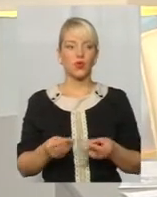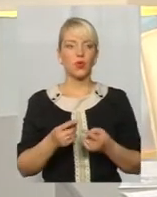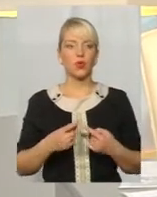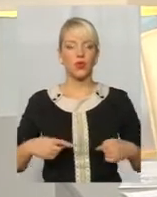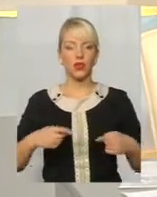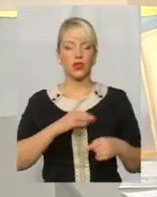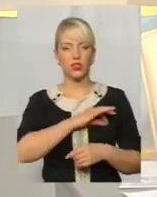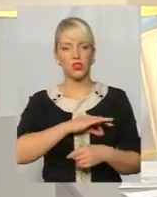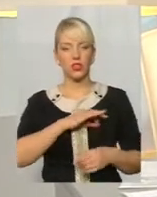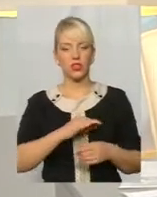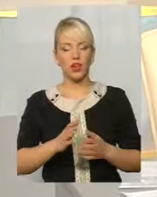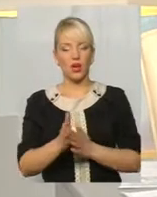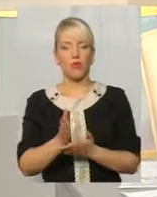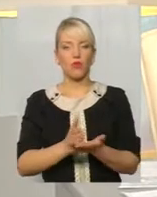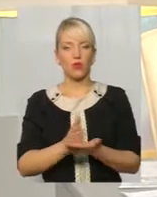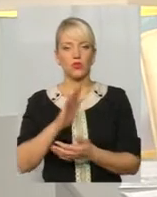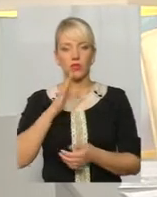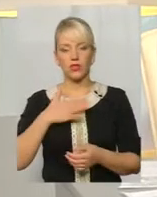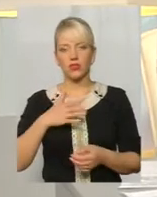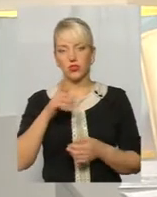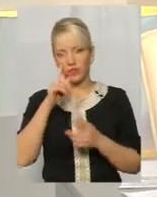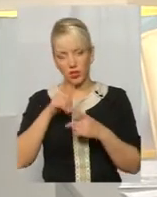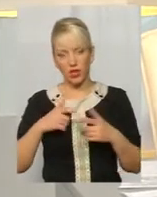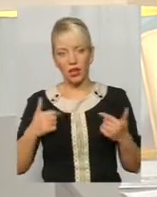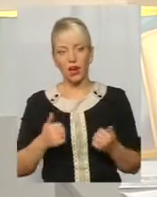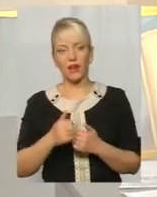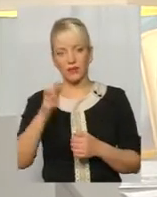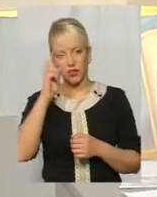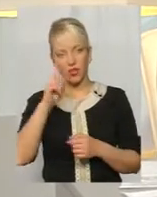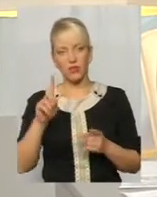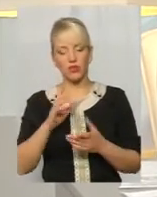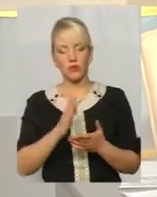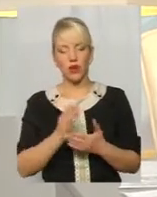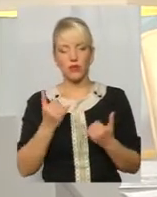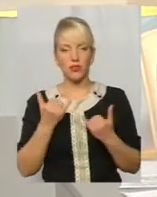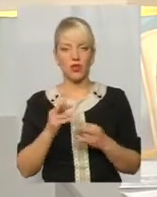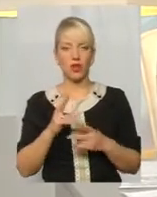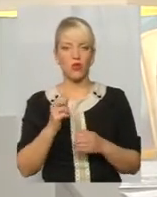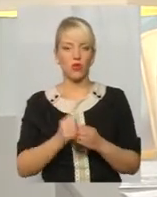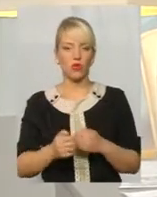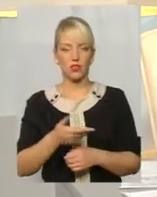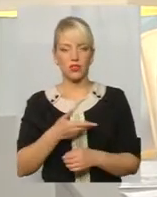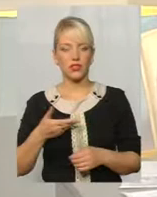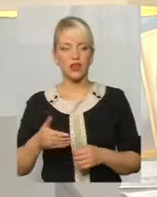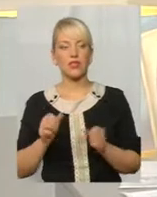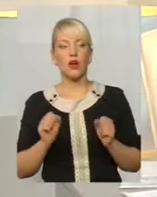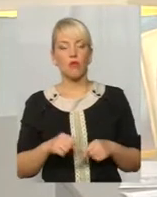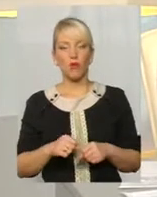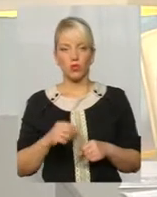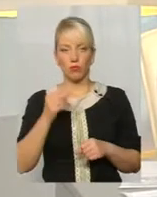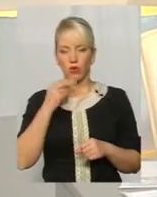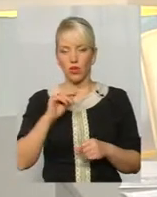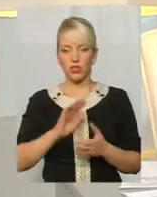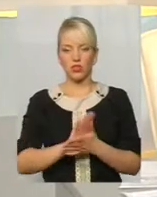юридичних послуг в нашому краї, загалом в державі, що маємо на сьогодні, і як кожен із нас може покращити